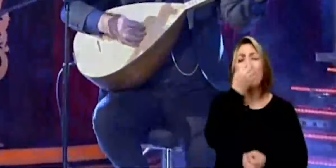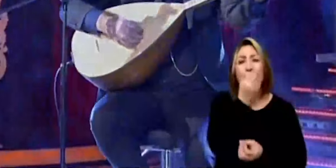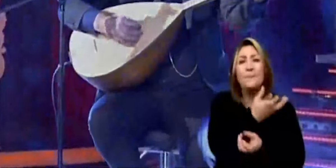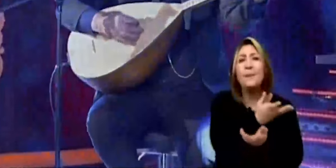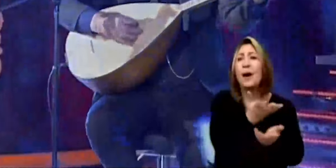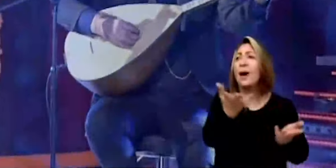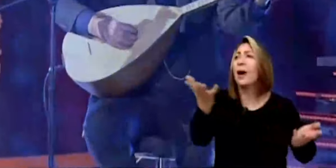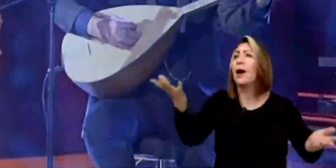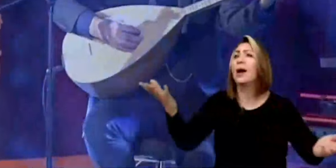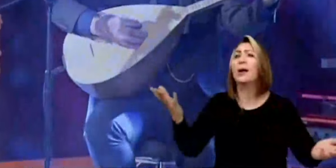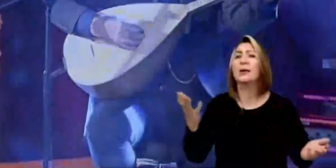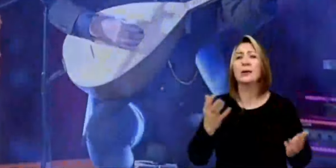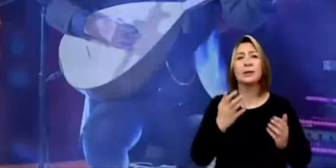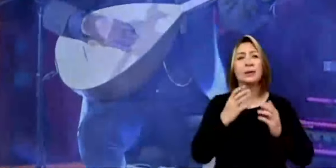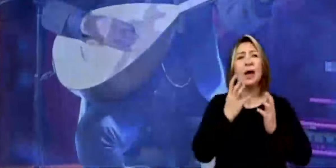Edremit'in